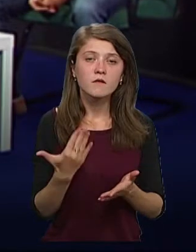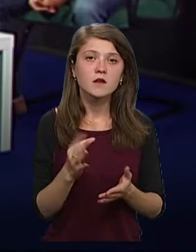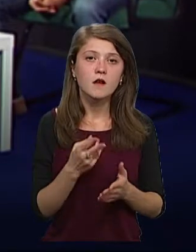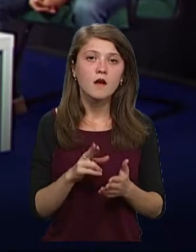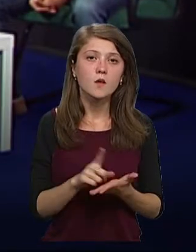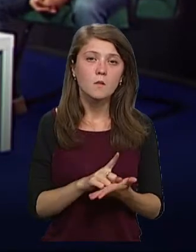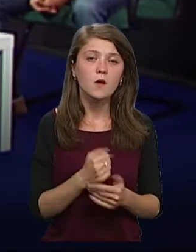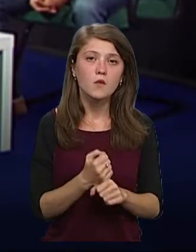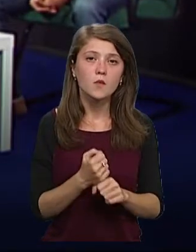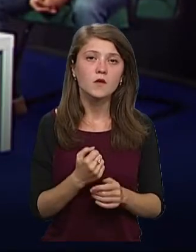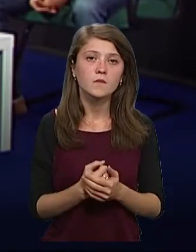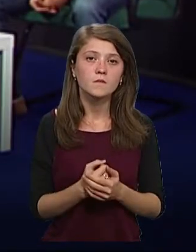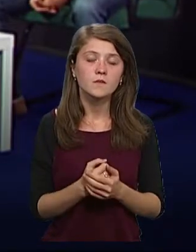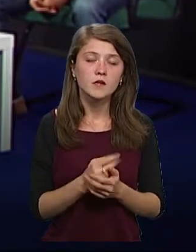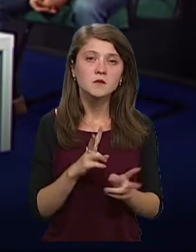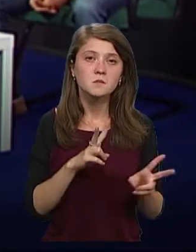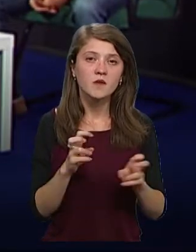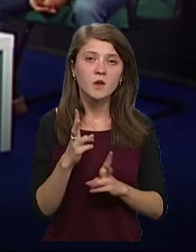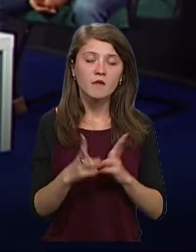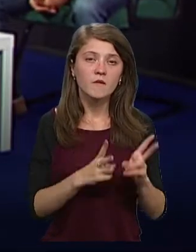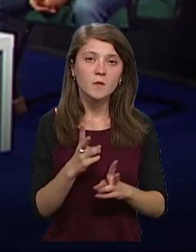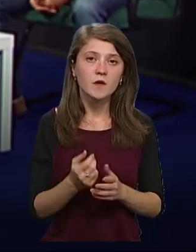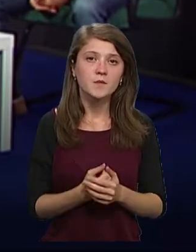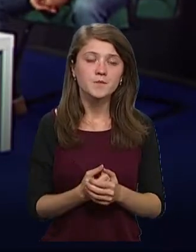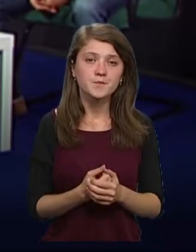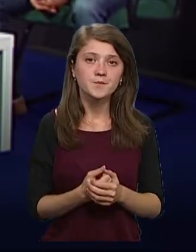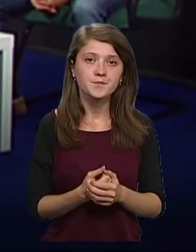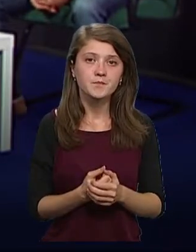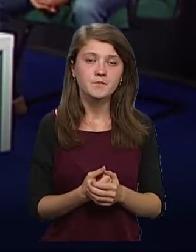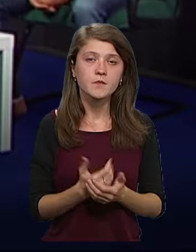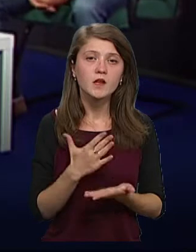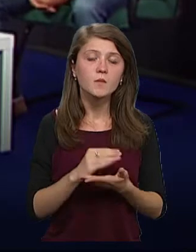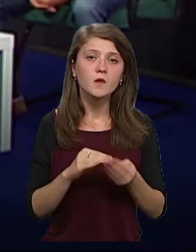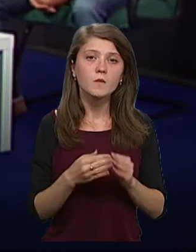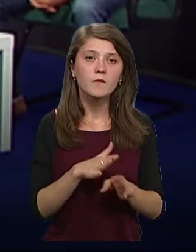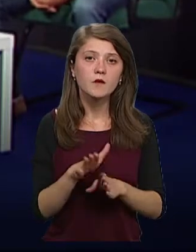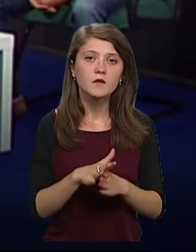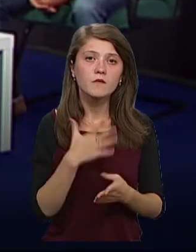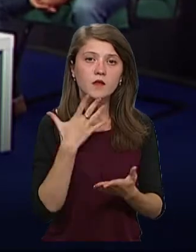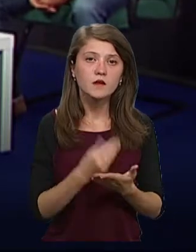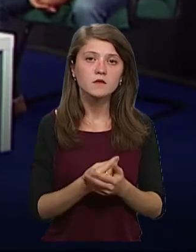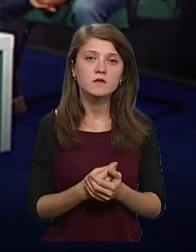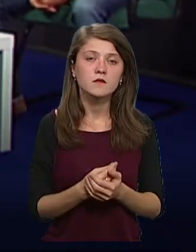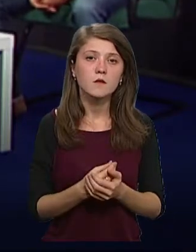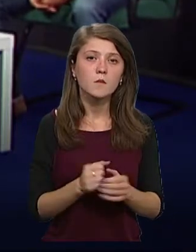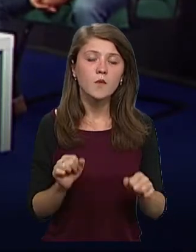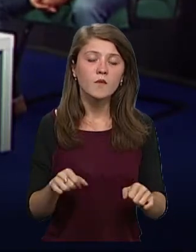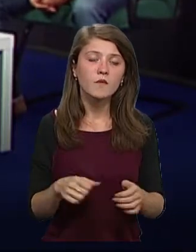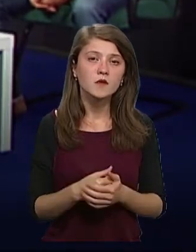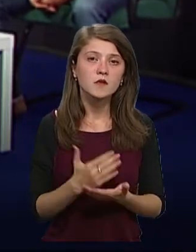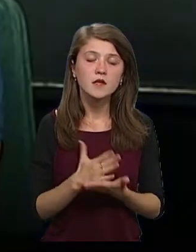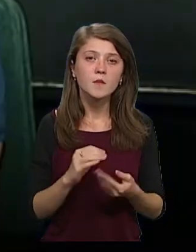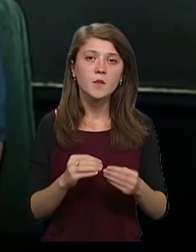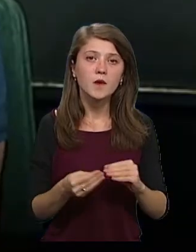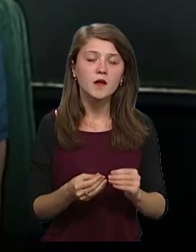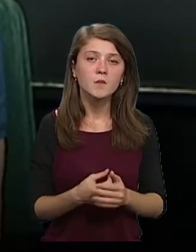роботи? От з приводу реформи конкретно. Є проблема виконання, є проблема виконання власних і делегованих повноважень. Є